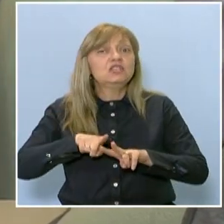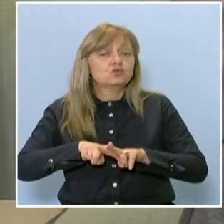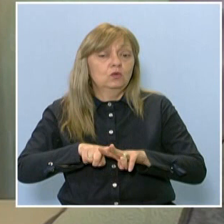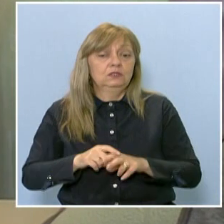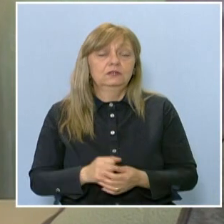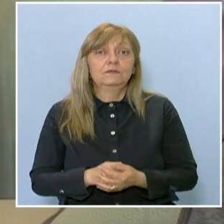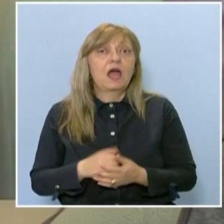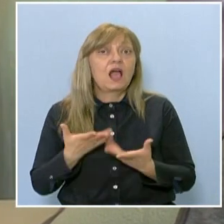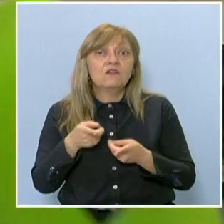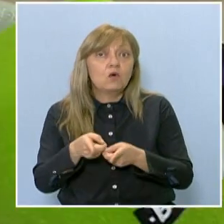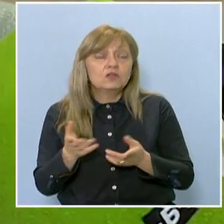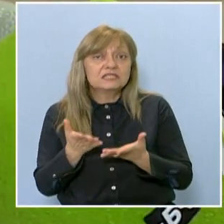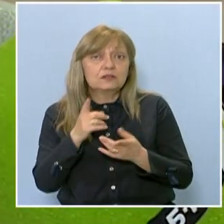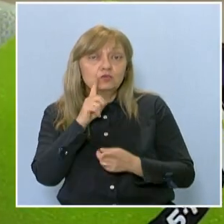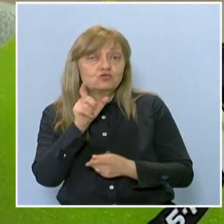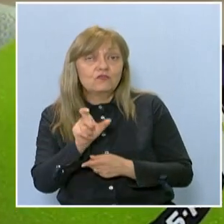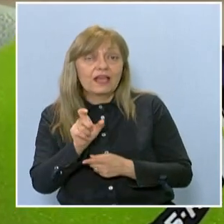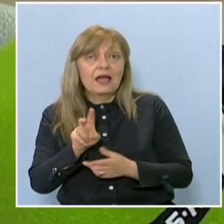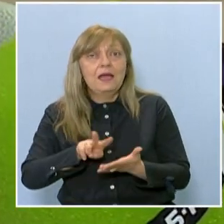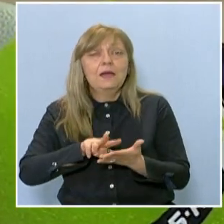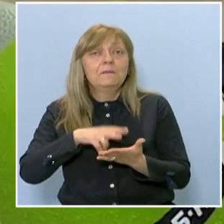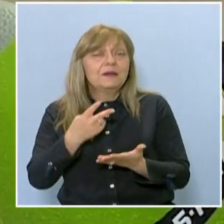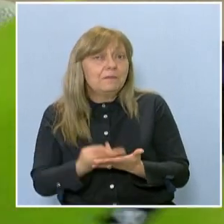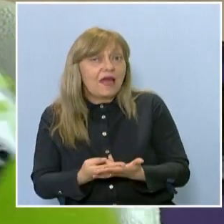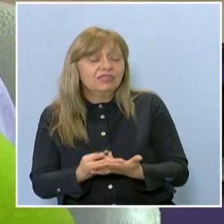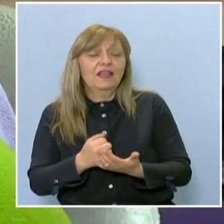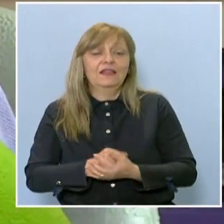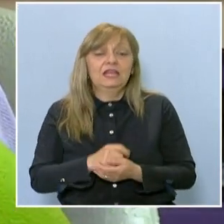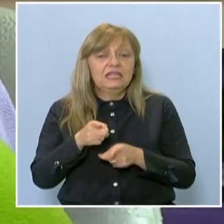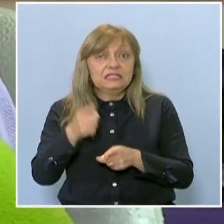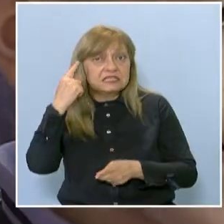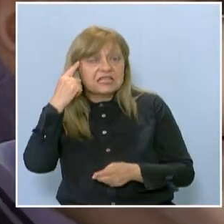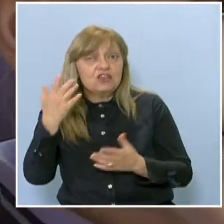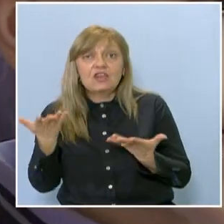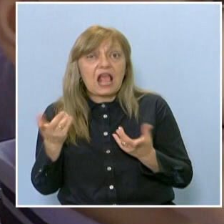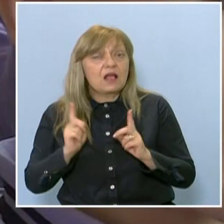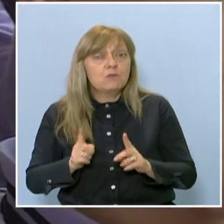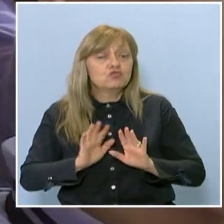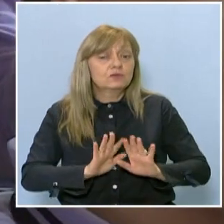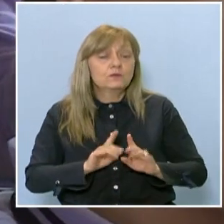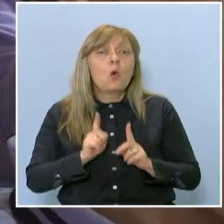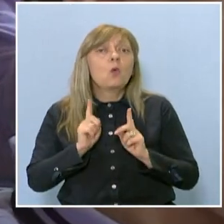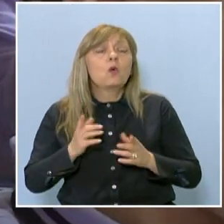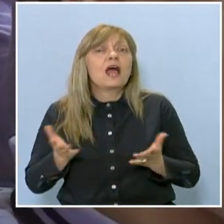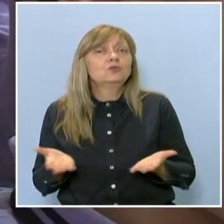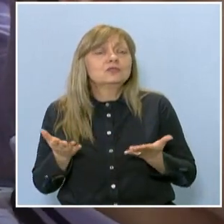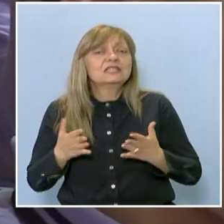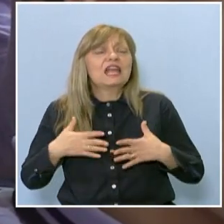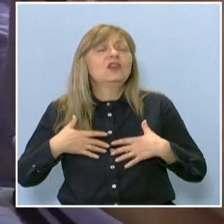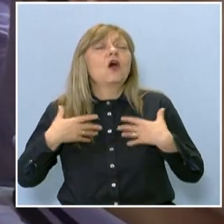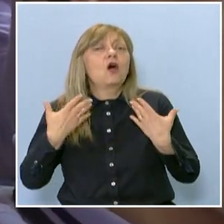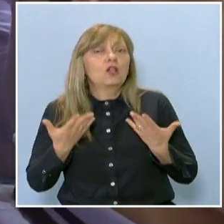Препадна му е лицето. Ти вече знаеш ли как можеш да помогнеш? Да. Когато му стане лошо, така